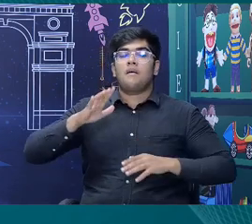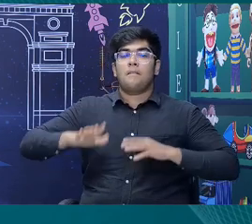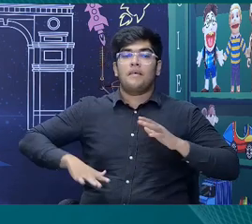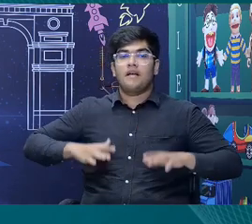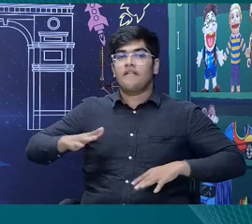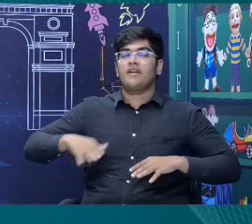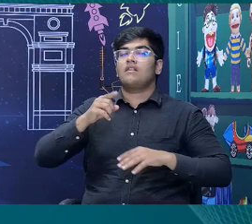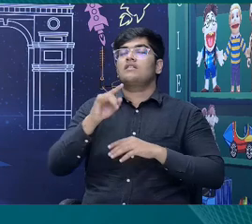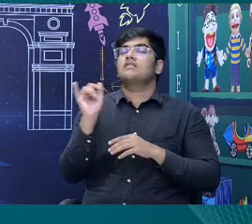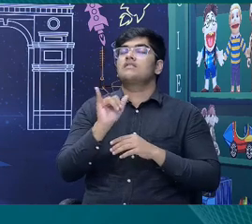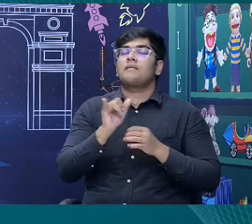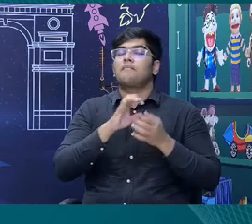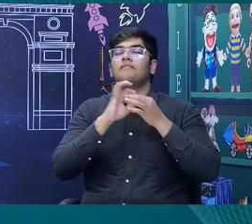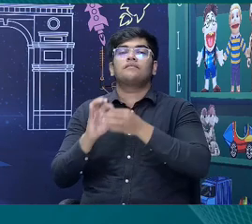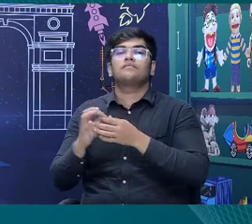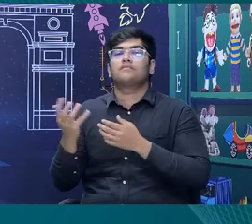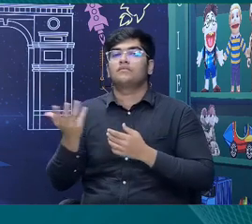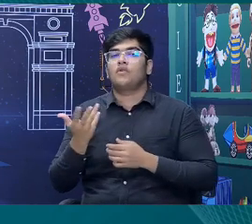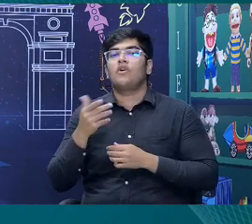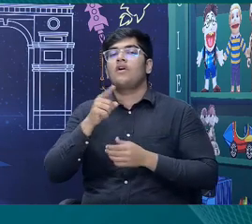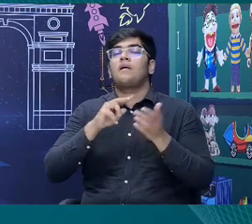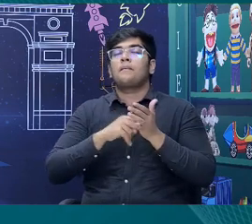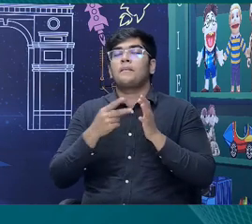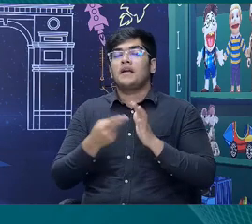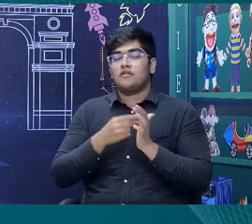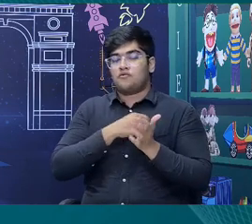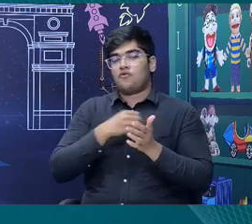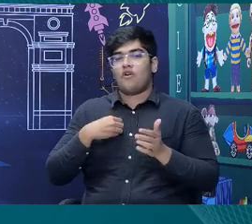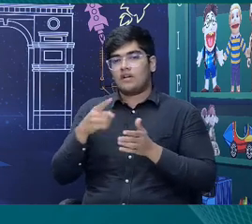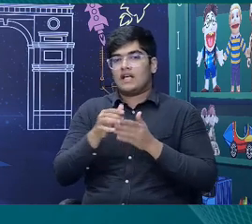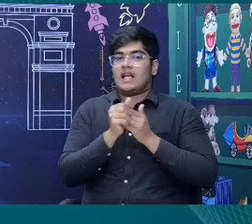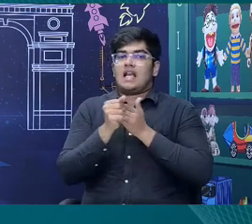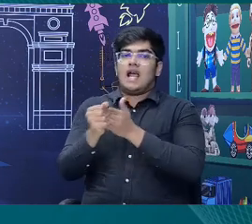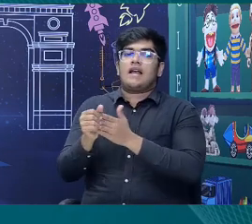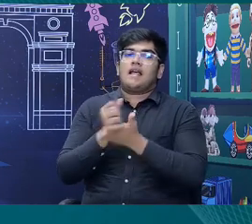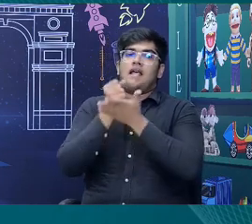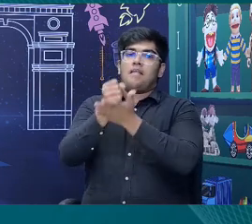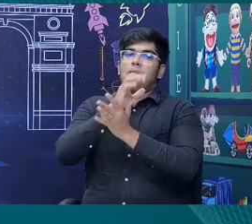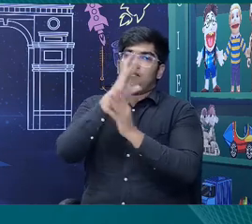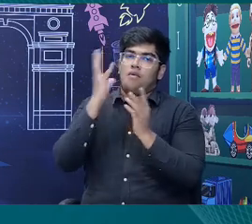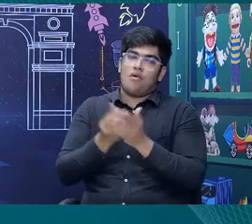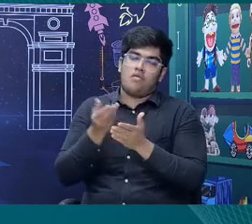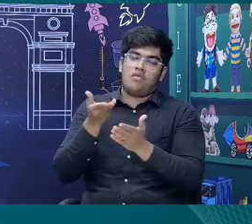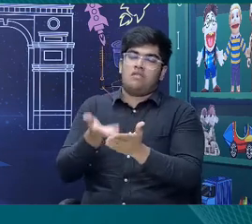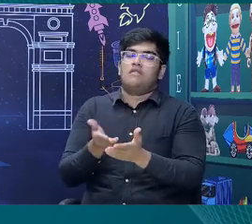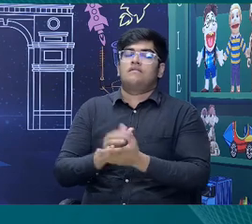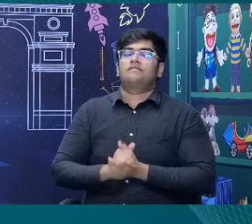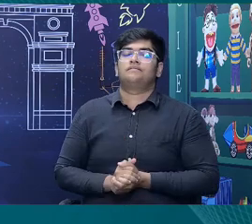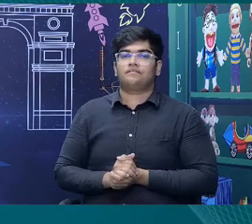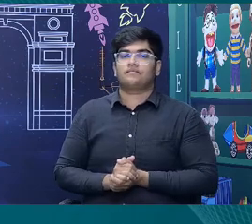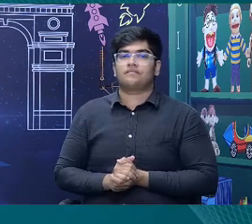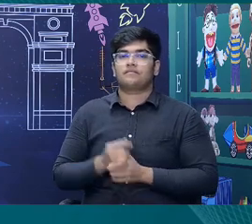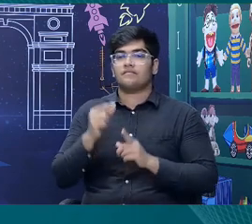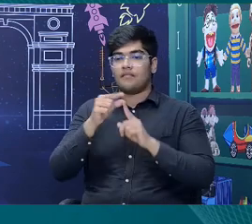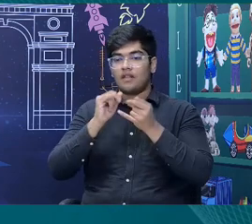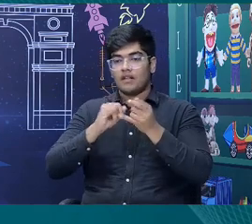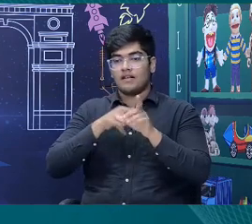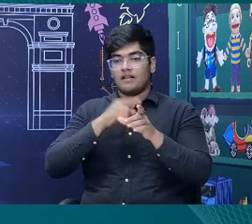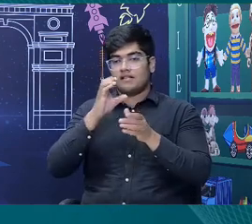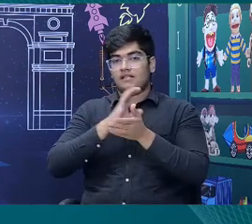कॉमन है वो है कि थेरेपिस्ट गाइड करता है क्लाइंट को लेकिन फर्क क्या है जैसे हमने बात की कि साइकोडायनेमिक